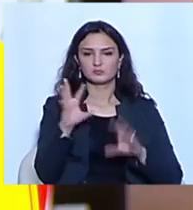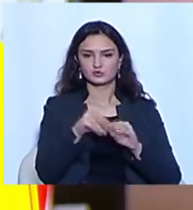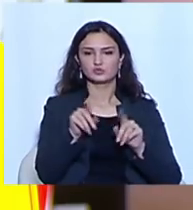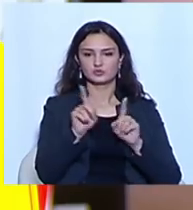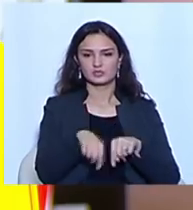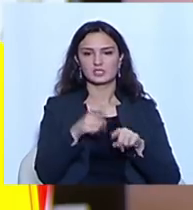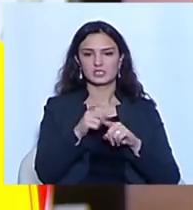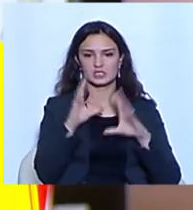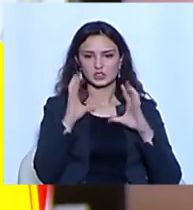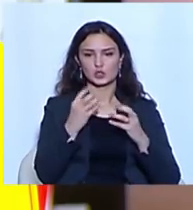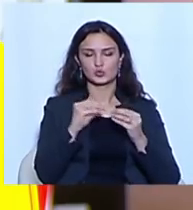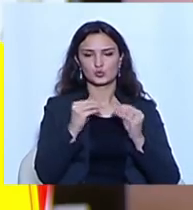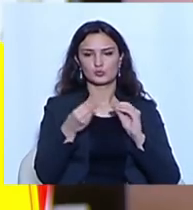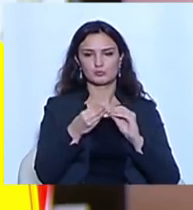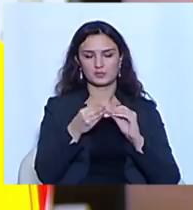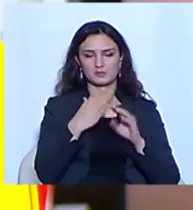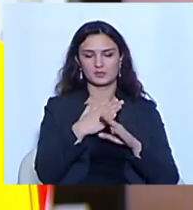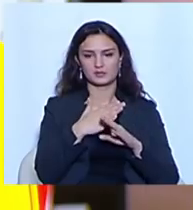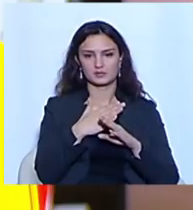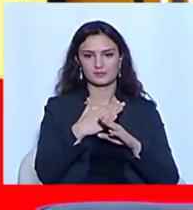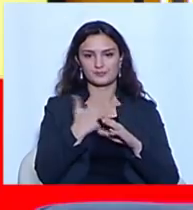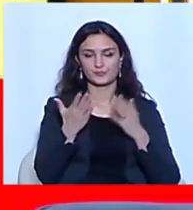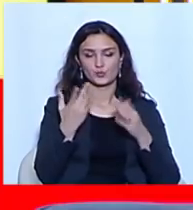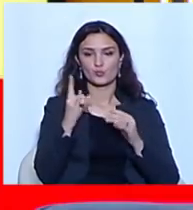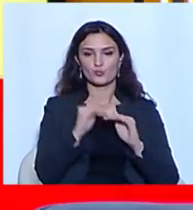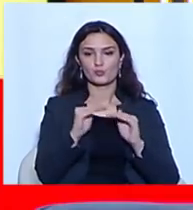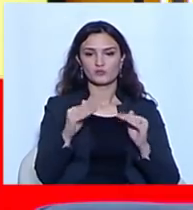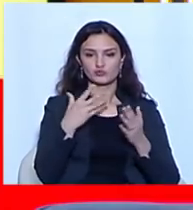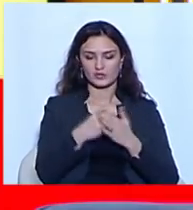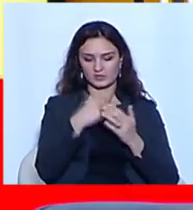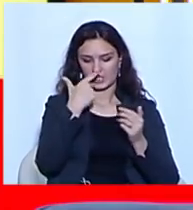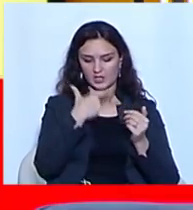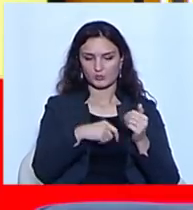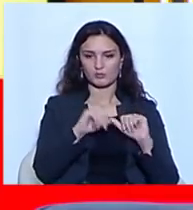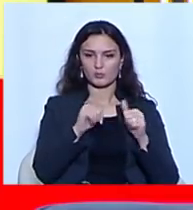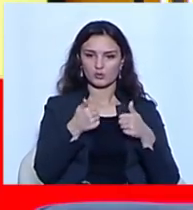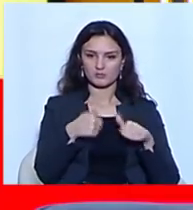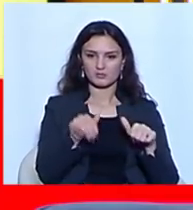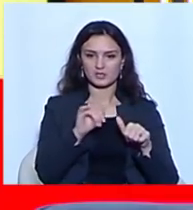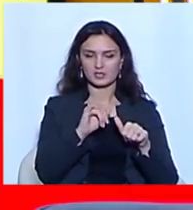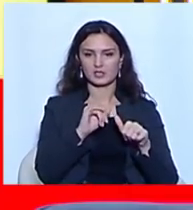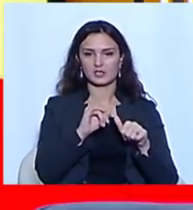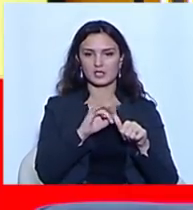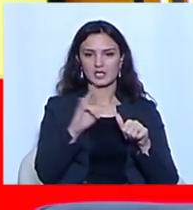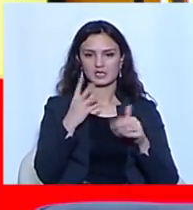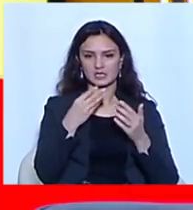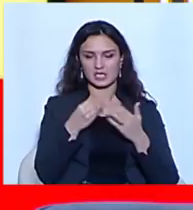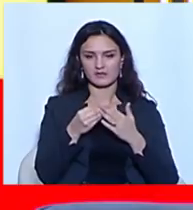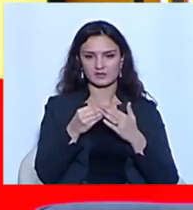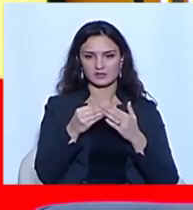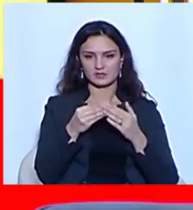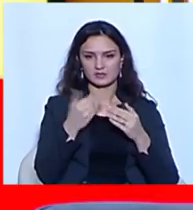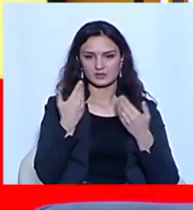ძალიან სერიოზული ზეწოლის ინსტრუმენტი ხდება. და თუ ბავშვი თავისი ანატომიური ფორმებით, ანთროპომეტრიული